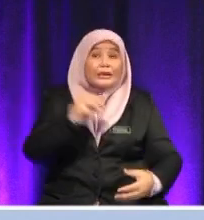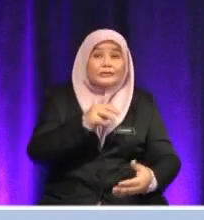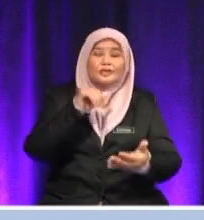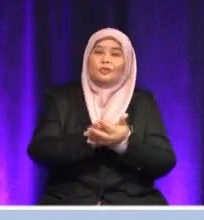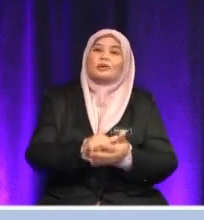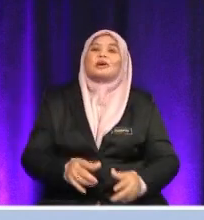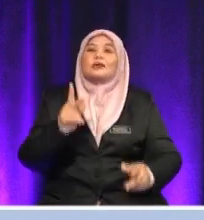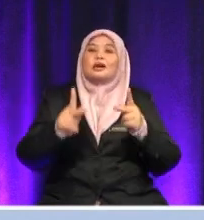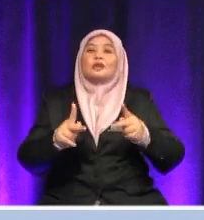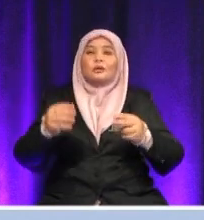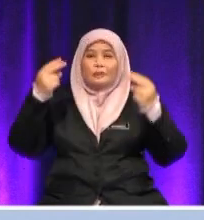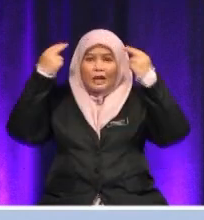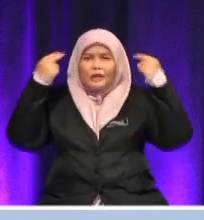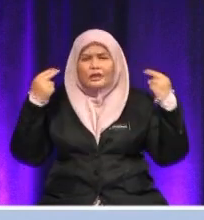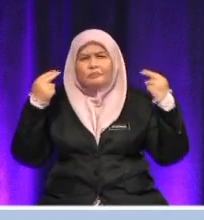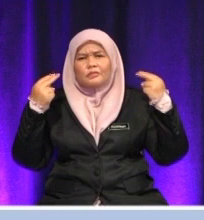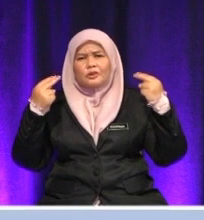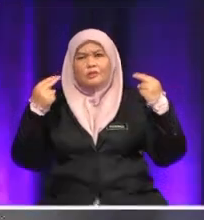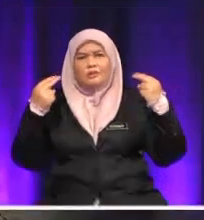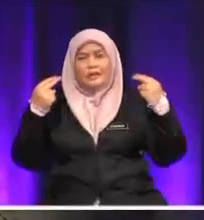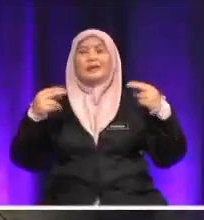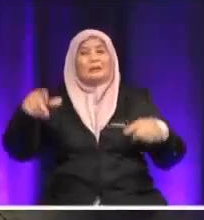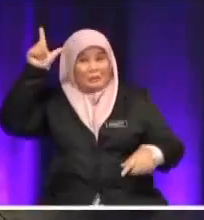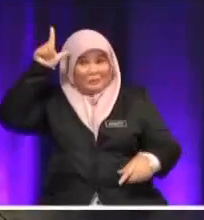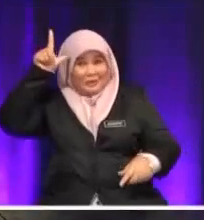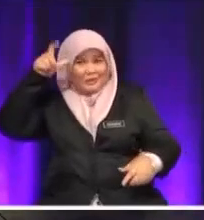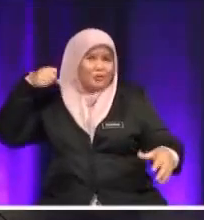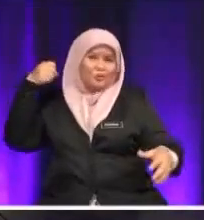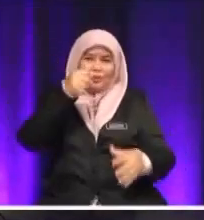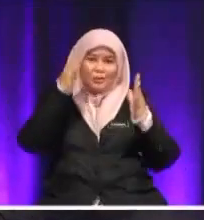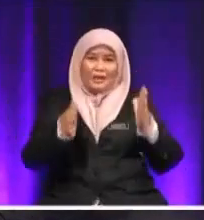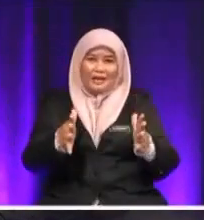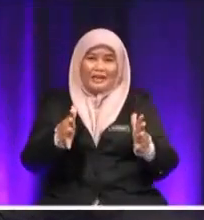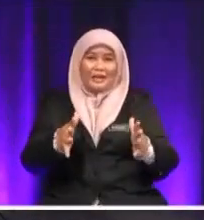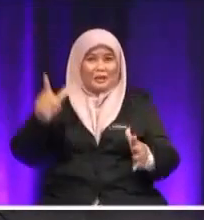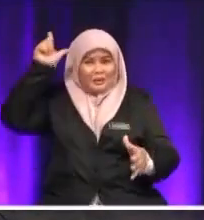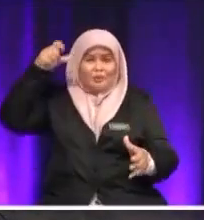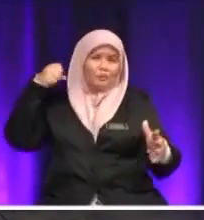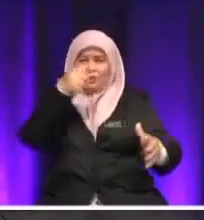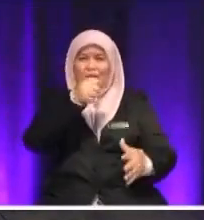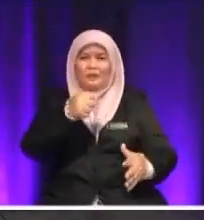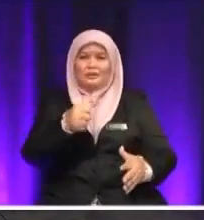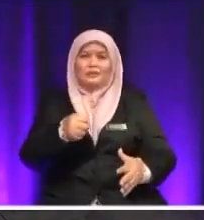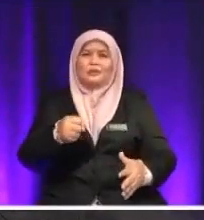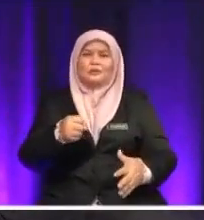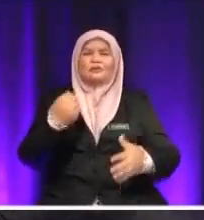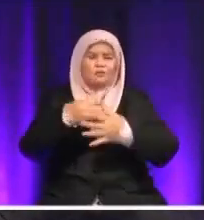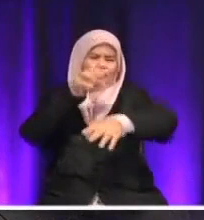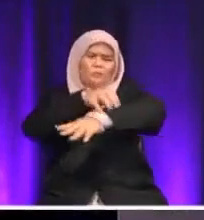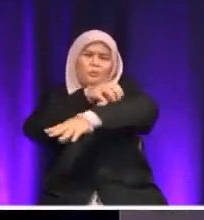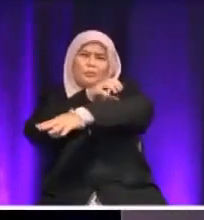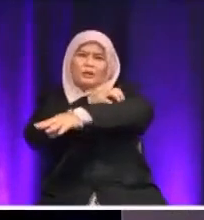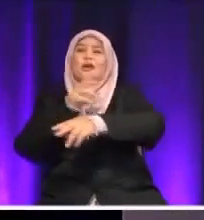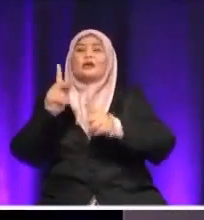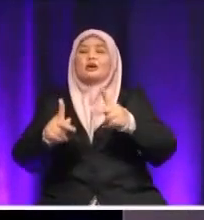Kalaulah katakan hakim contoh yeah. Hakim menumbuk orang Allah. Lebam mah, jangan buat tu contoh hakim contoh yeah. Okay, katakanlah lebam, so okay.